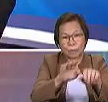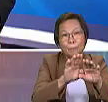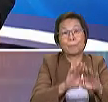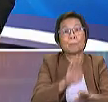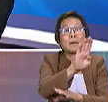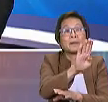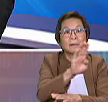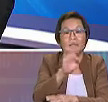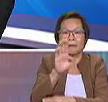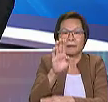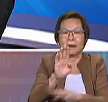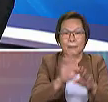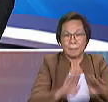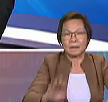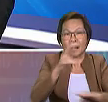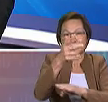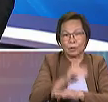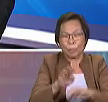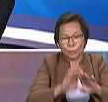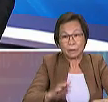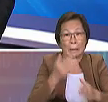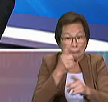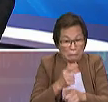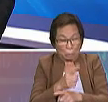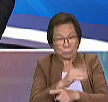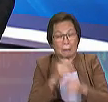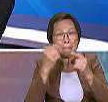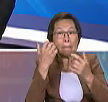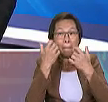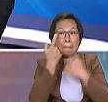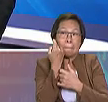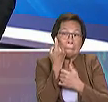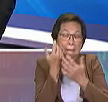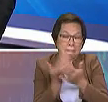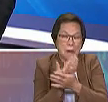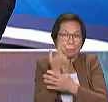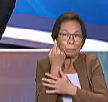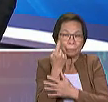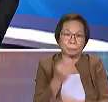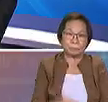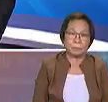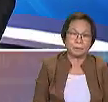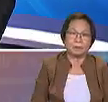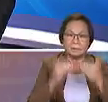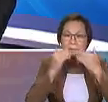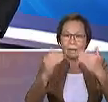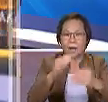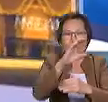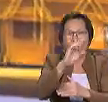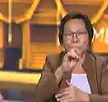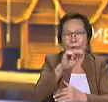arti m bagi perkembangan Shahih dan terkini kembali bersama Alif yang ke-10 baik terima kasih